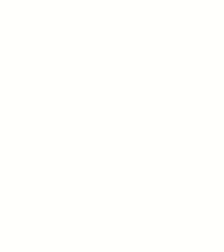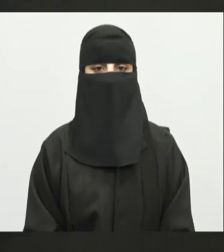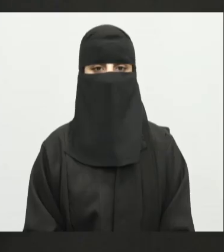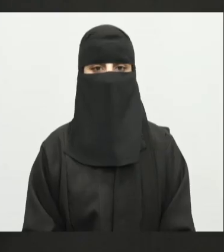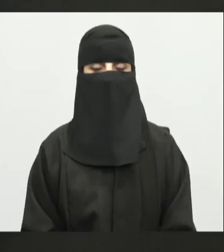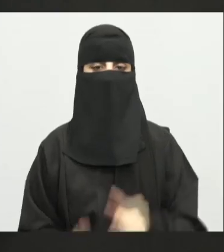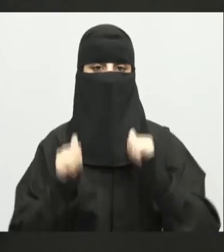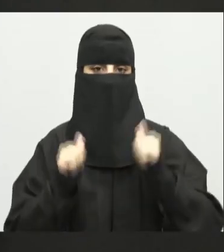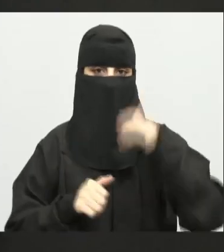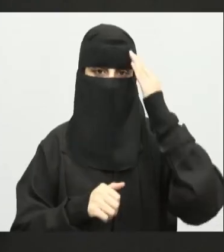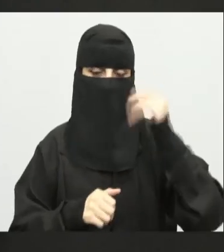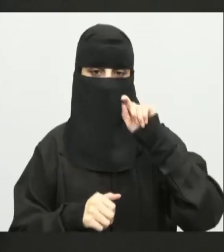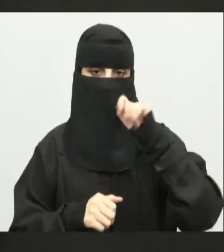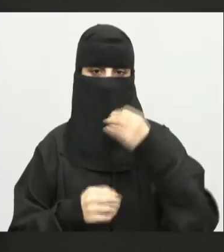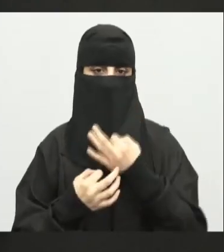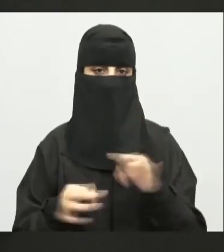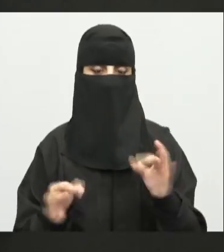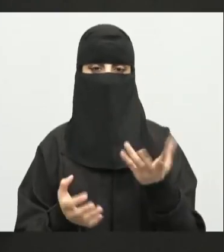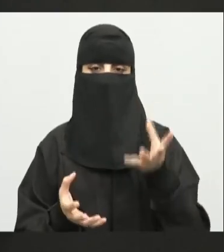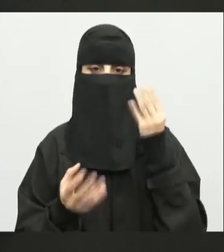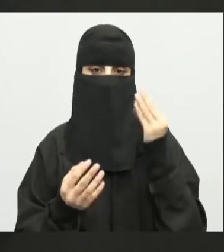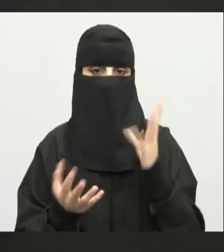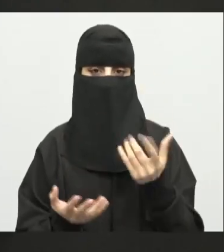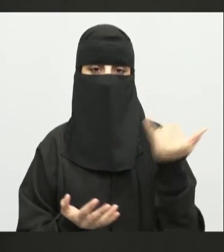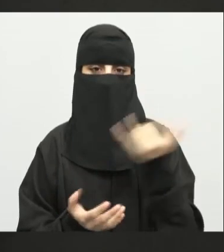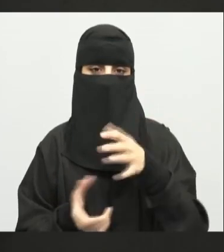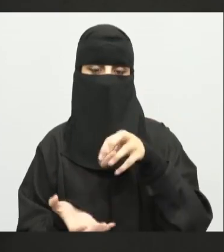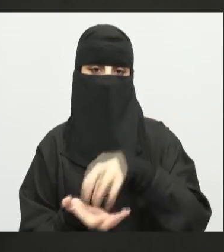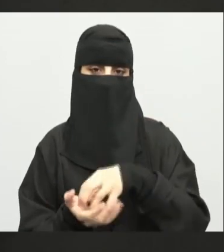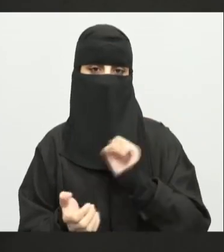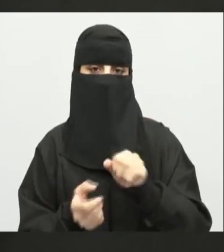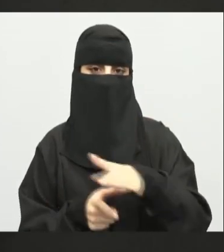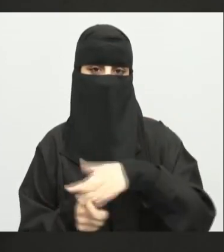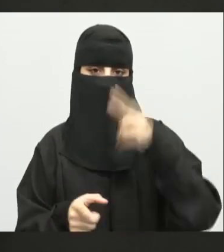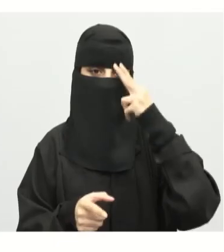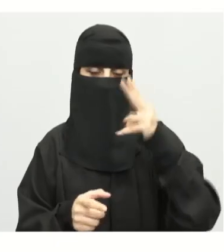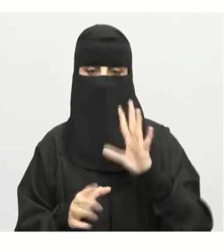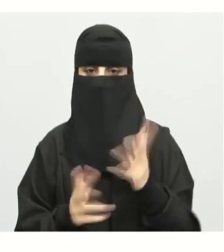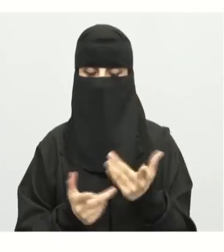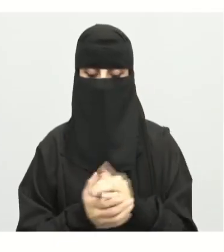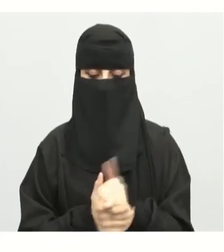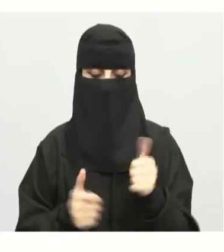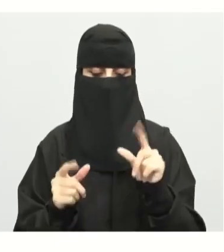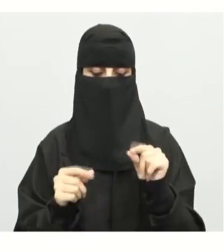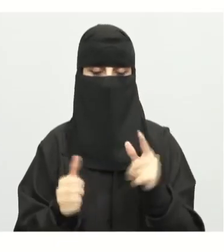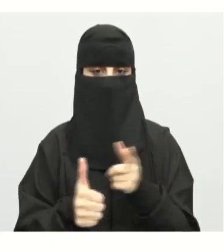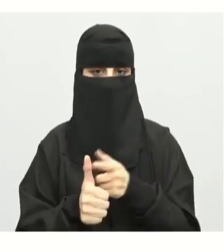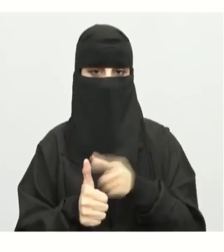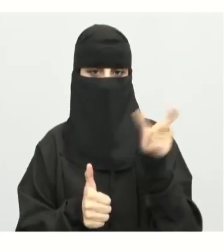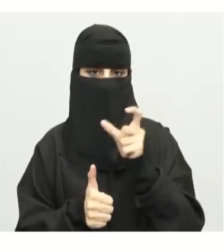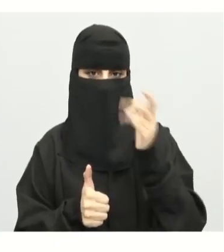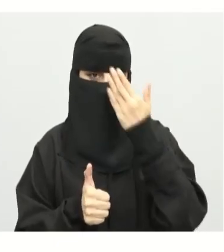يذكر الطلبه اهميه موقع المملكه العربيه السعوديه ممتاز احسنتم الموقع قبله